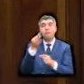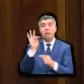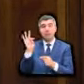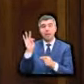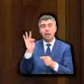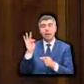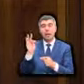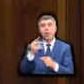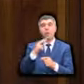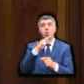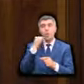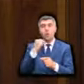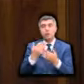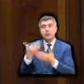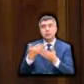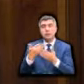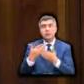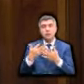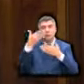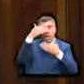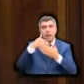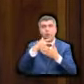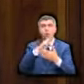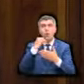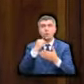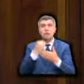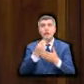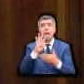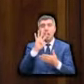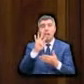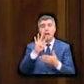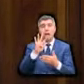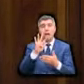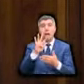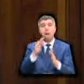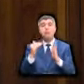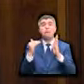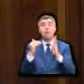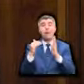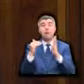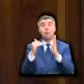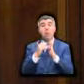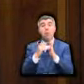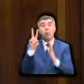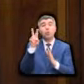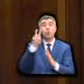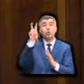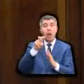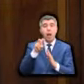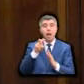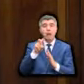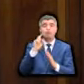الإسرائيلية، حجم التجارة بين المغرب وإسرائيل أكثر ب 404 ملايين دولار شهريا، 4 مليار في